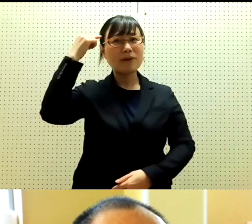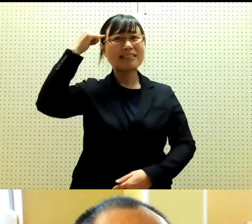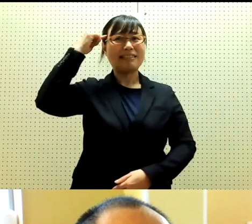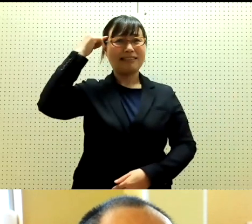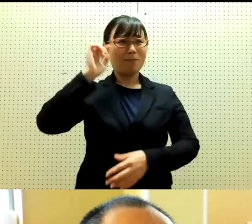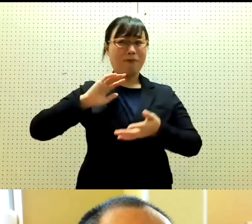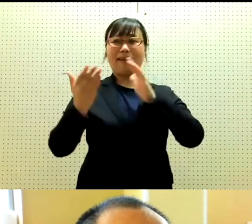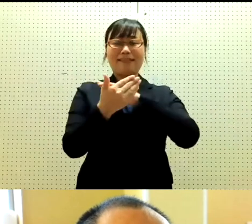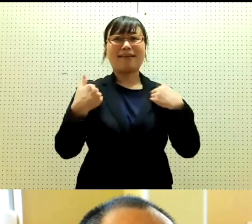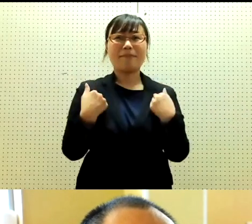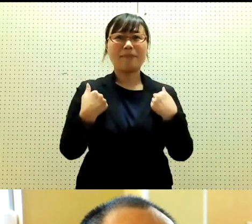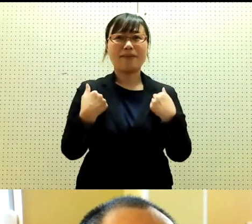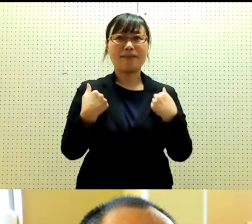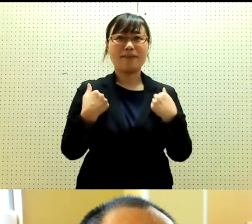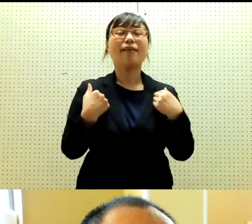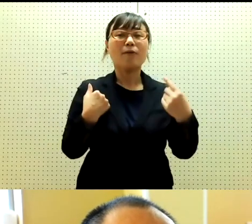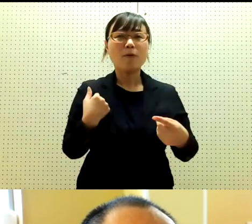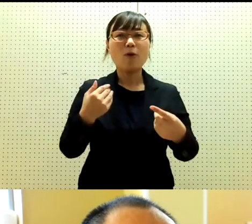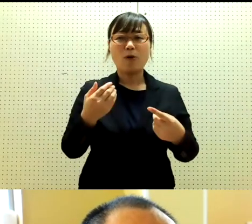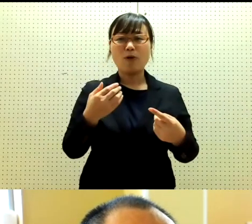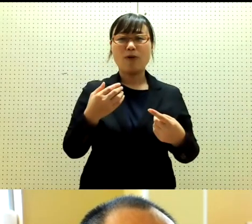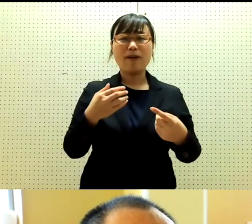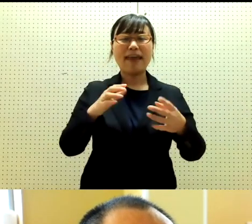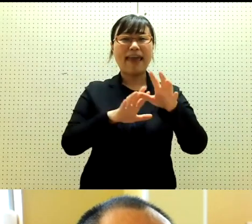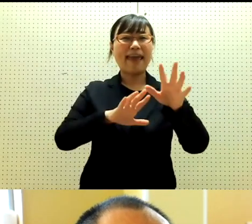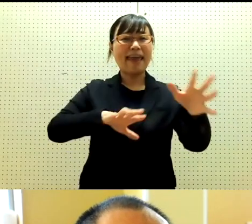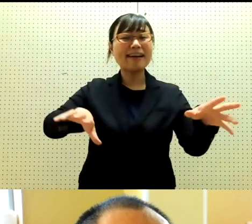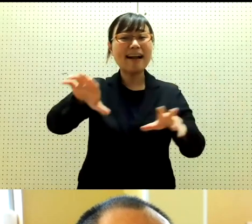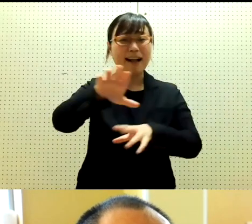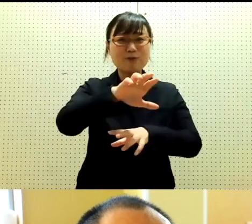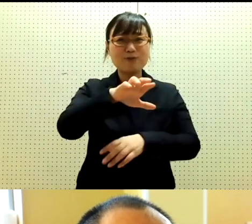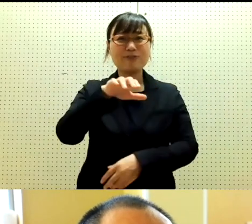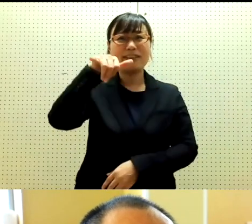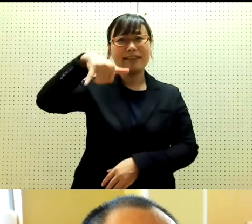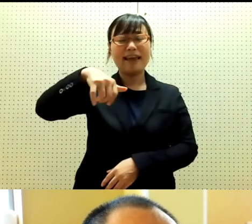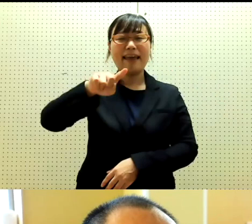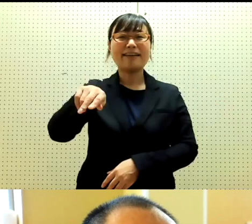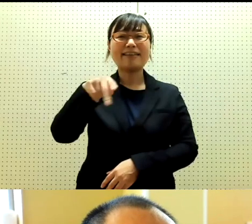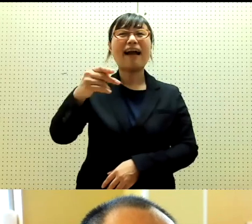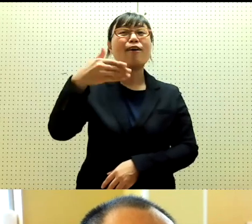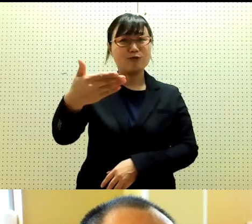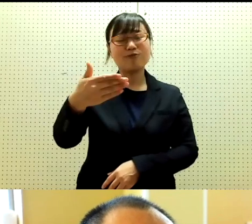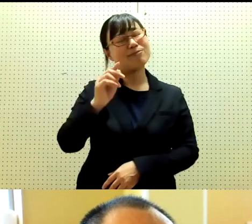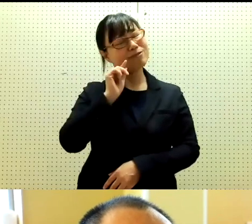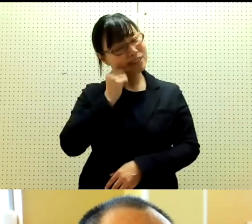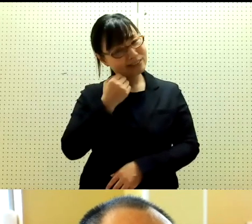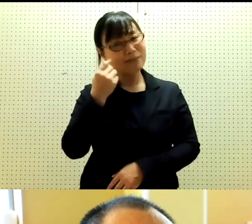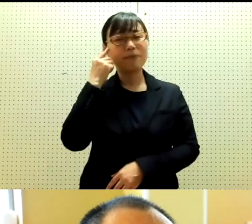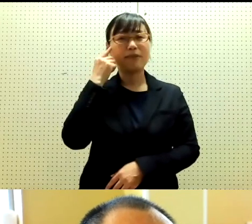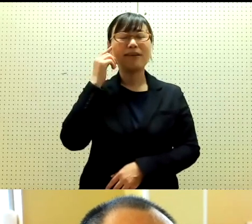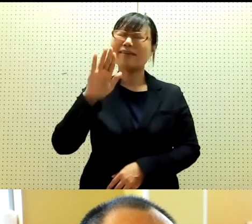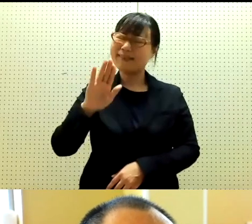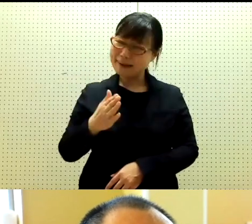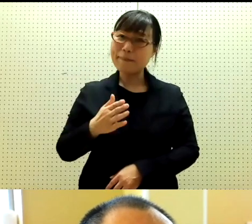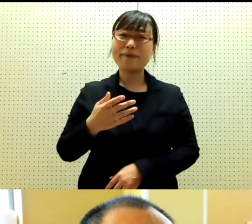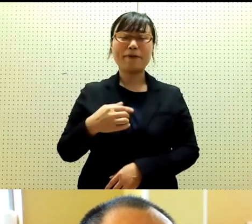なかなかこの変革っていうのは難しいのかなって私としては思っていました。ただ試行錯誤をしながらでもみんなが少